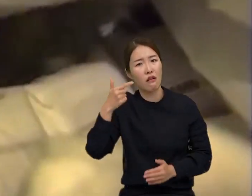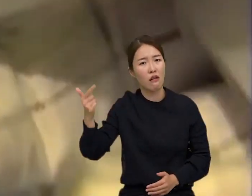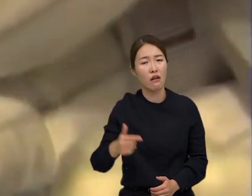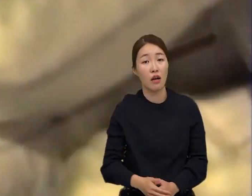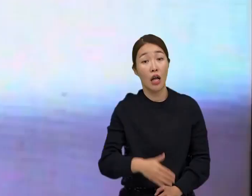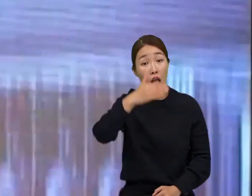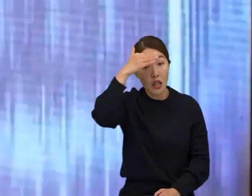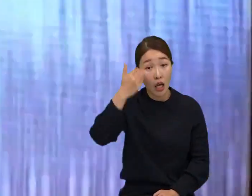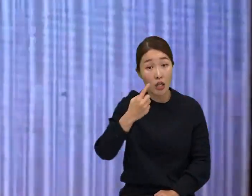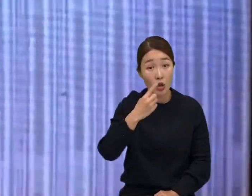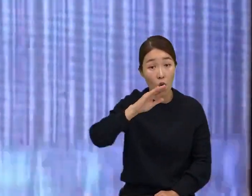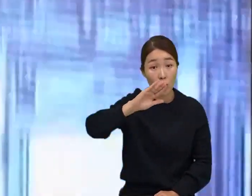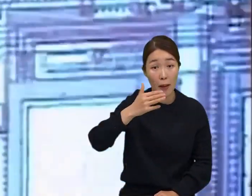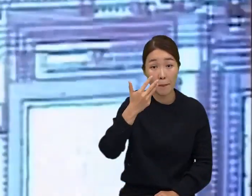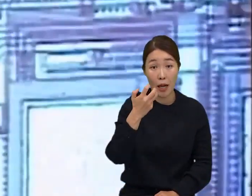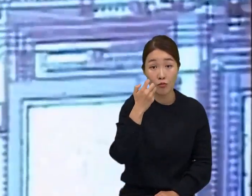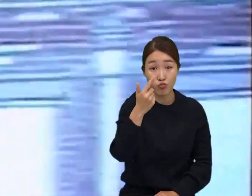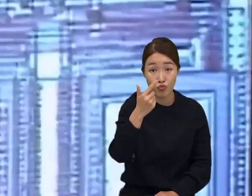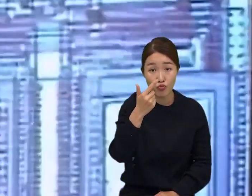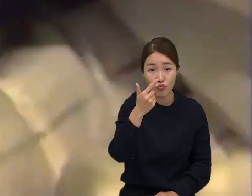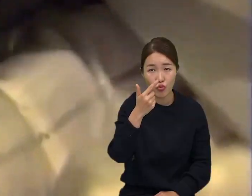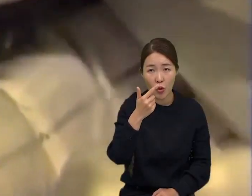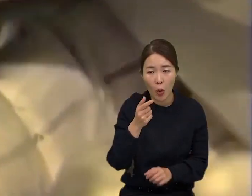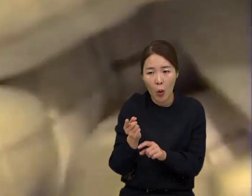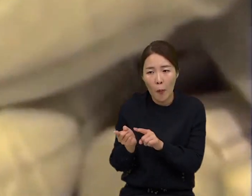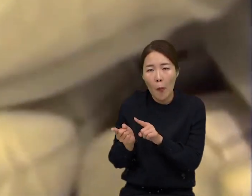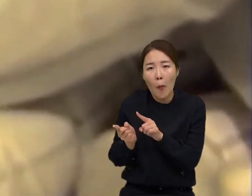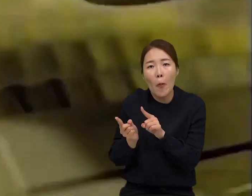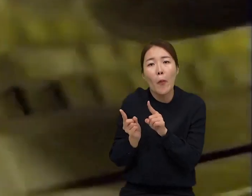다행히 1986년부터 사정이 나아졌다.